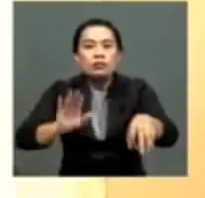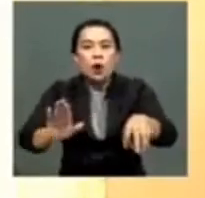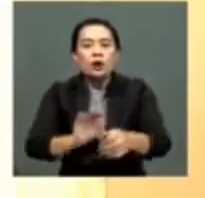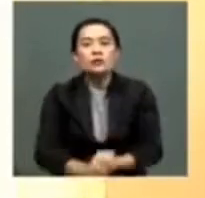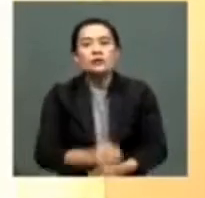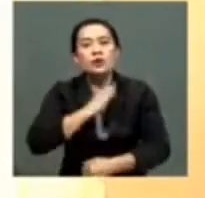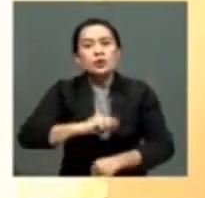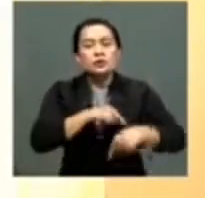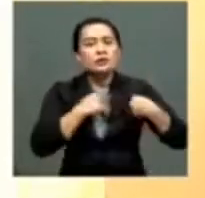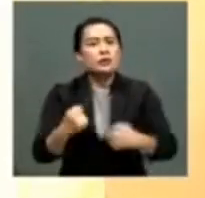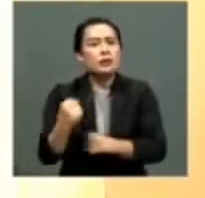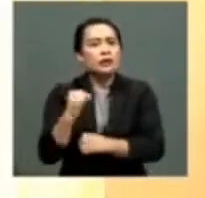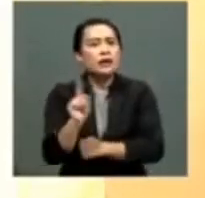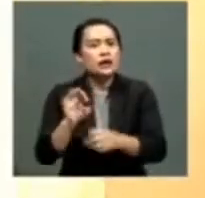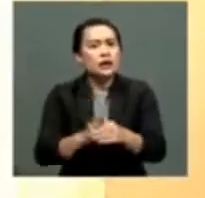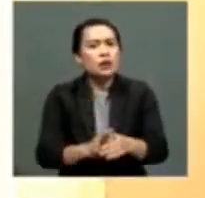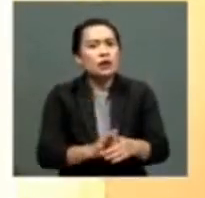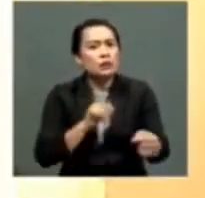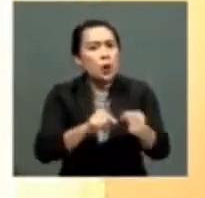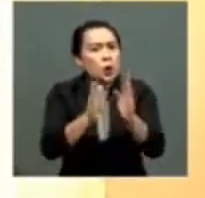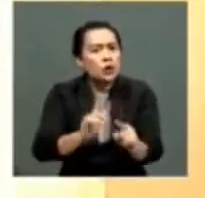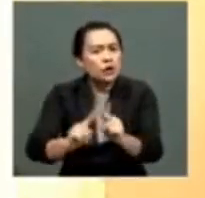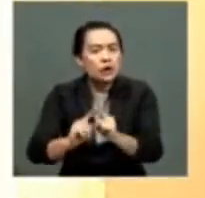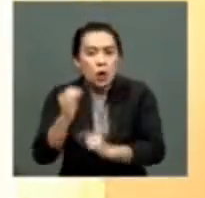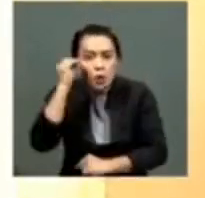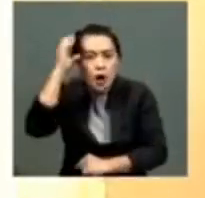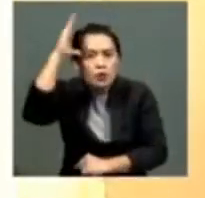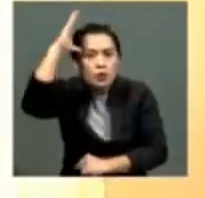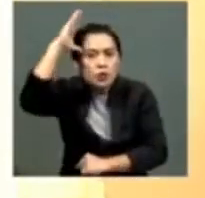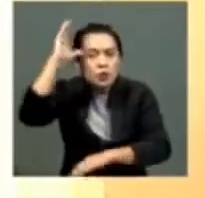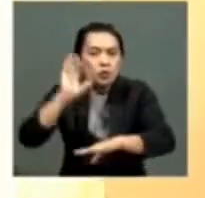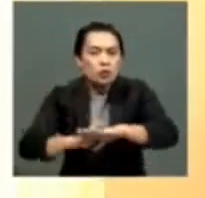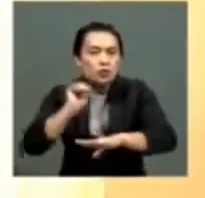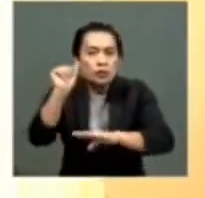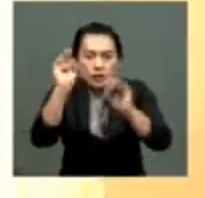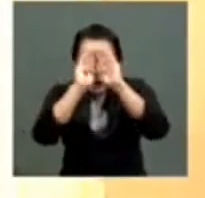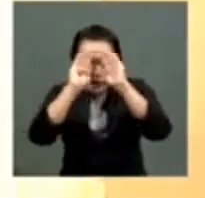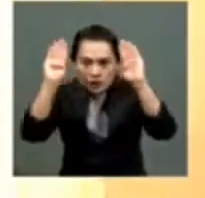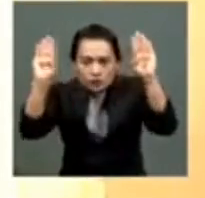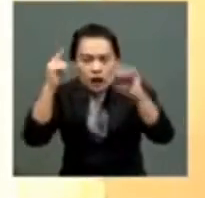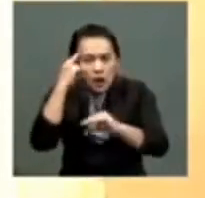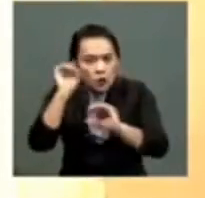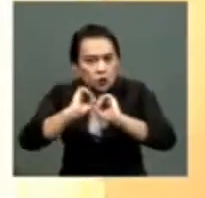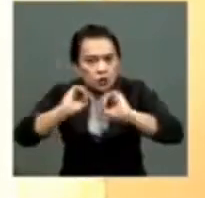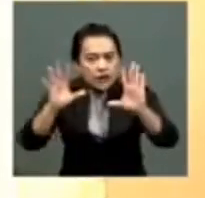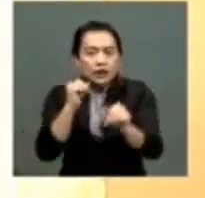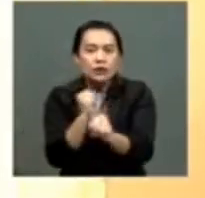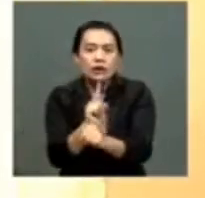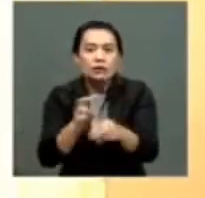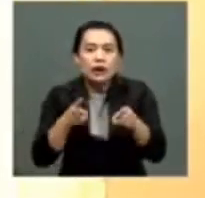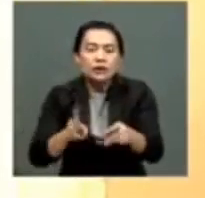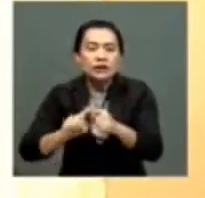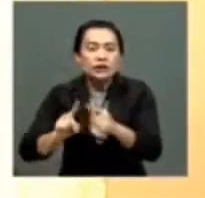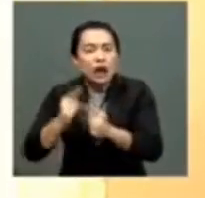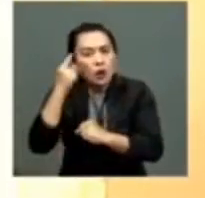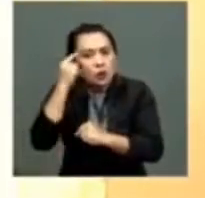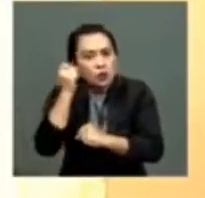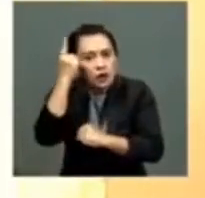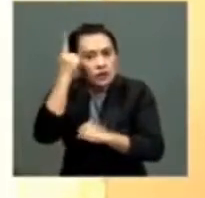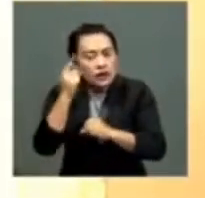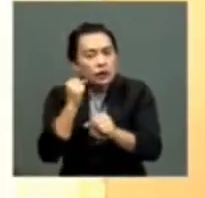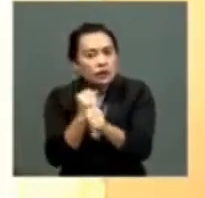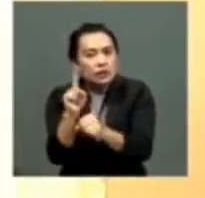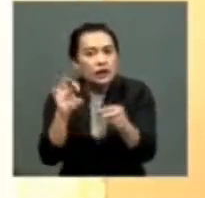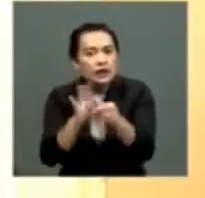ามีผู้ที่มีความรู้ความสามารถมากมายที่เชี่ยวชาญและรู้ชัดว่าจะต้องทำอย่างไรกับภาคธุรกิจของตัวเ